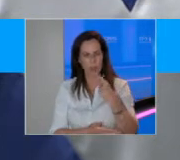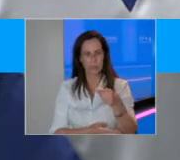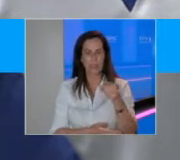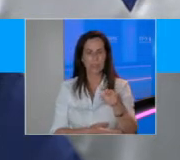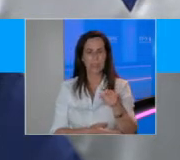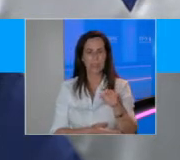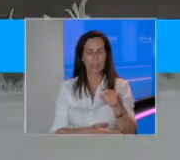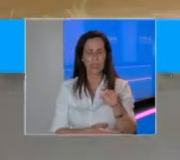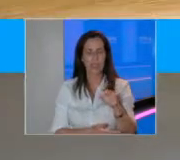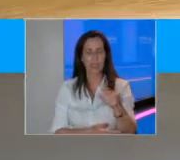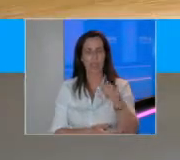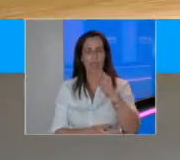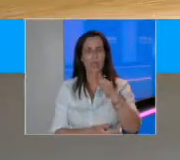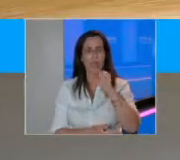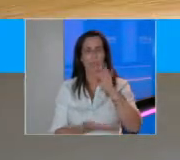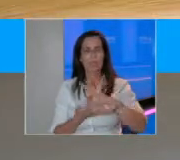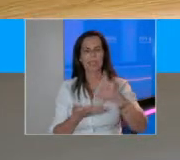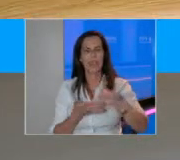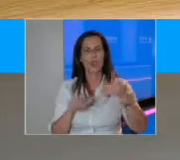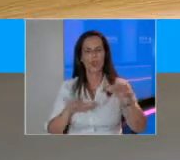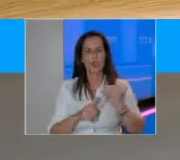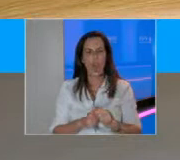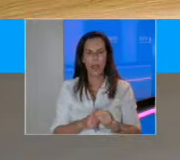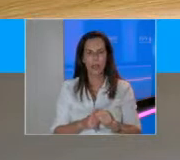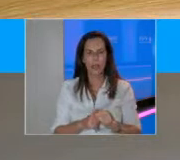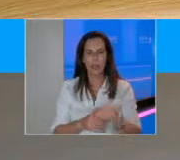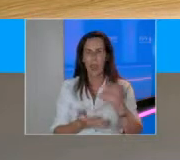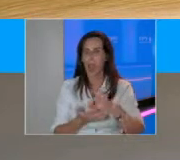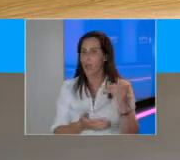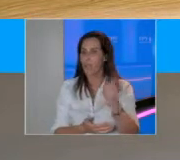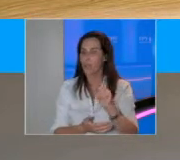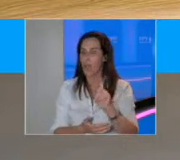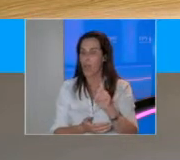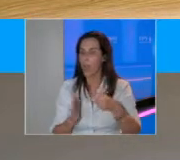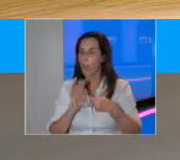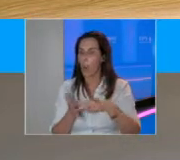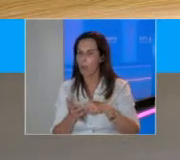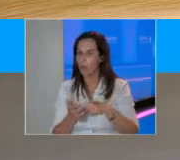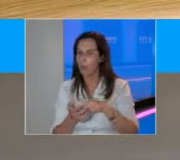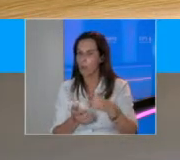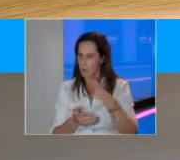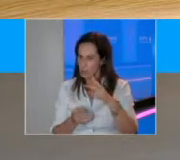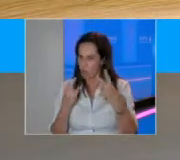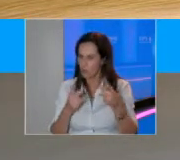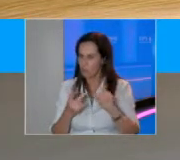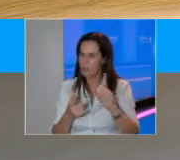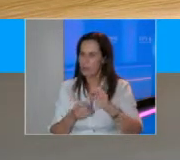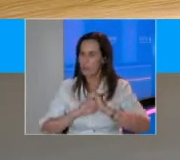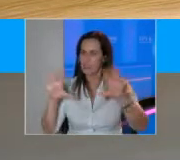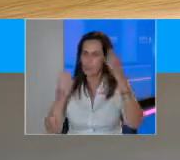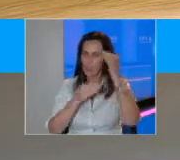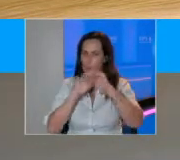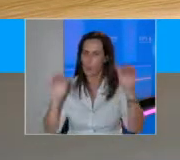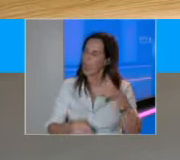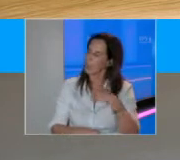שזה יצא מדוברות משרד ראש הממשלה, כלומר הלשכה ולא הדוברות הפוליטית. אתה מייחס לזה חשיבות?